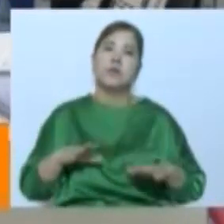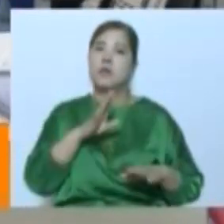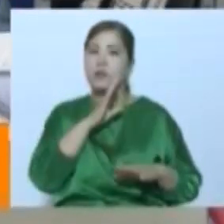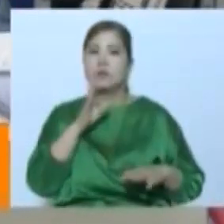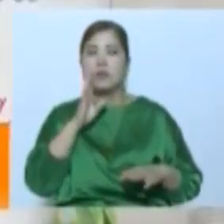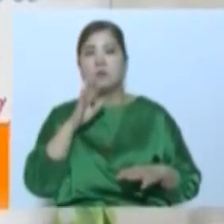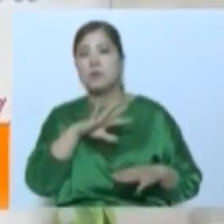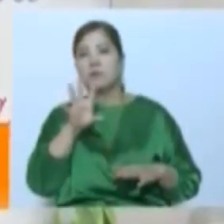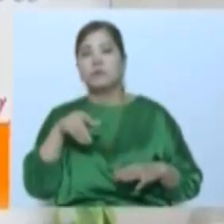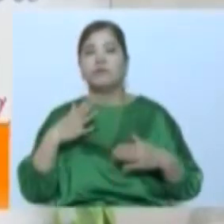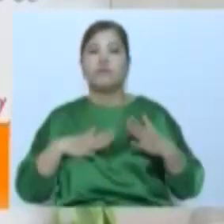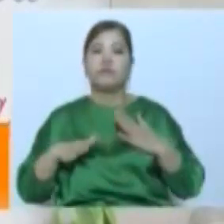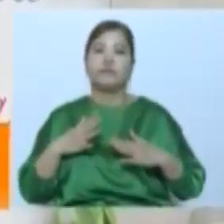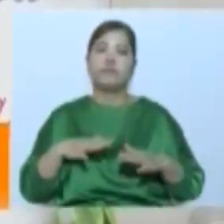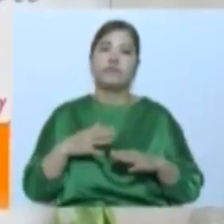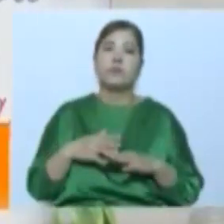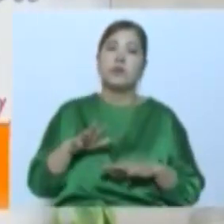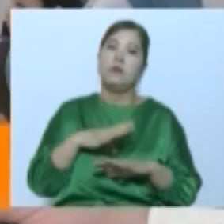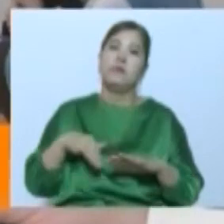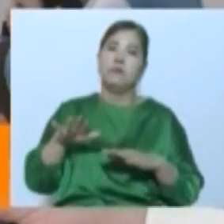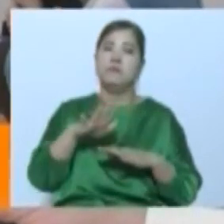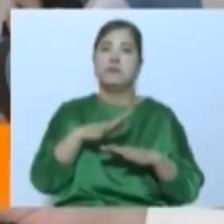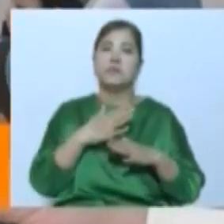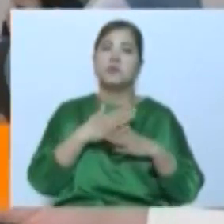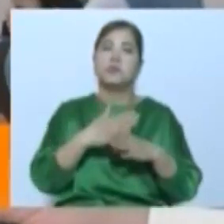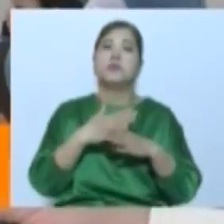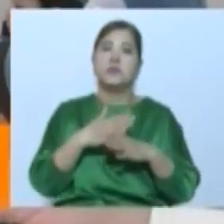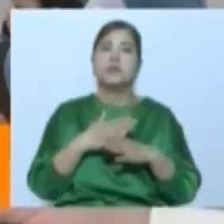возражали против этой инициативы все поддержали